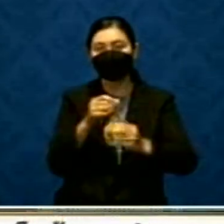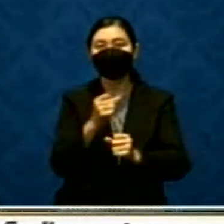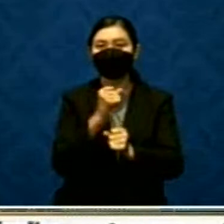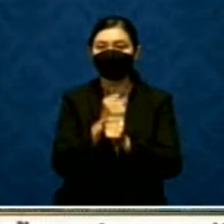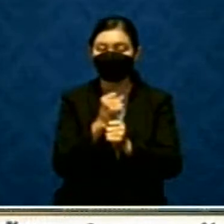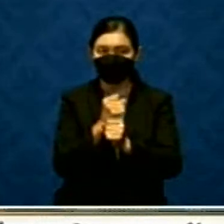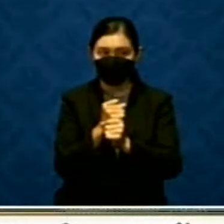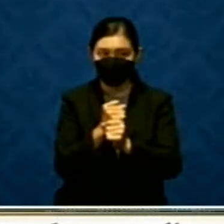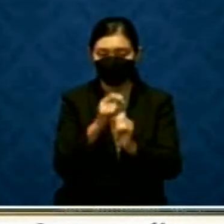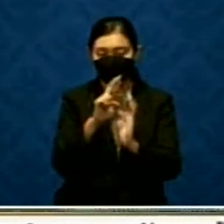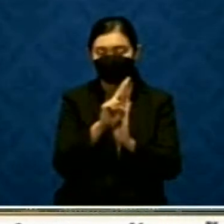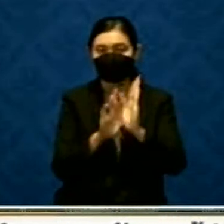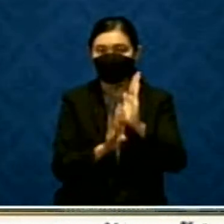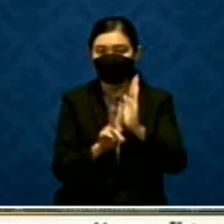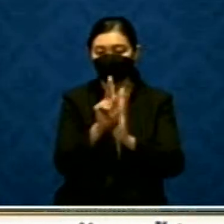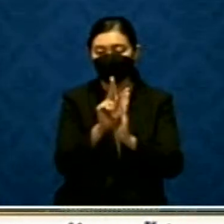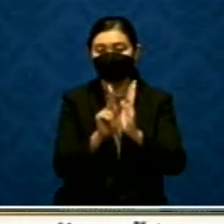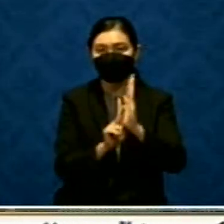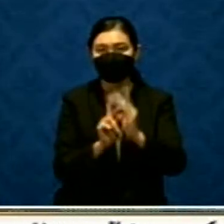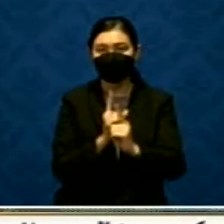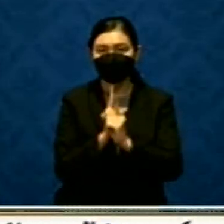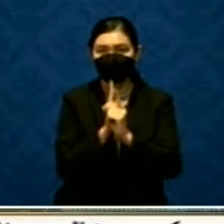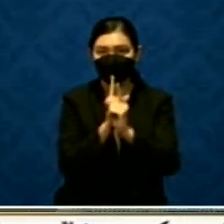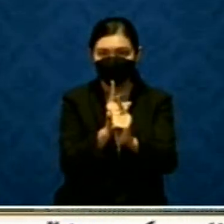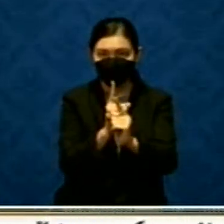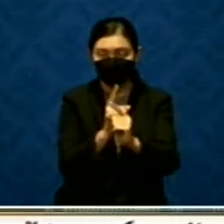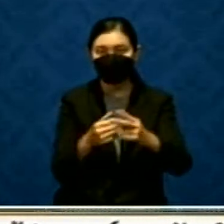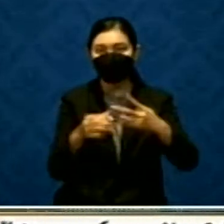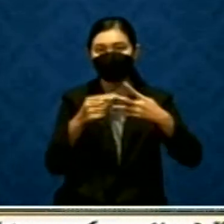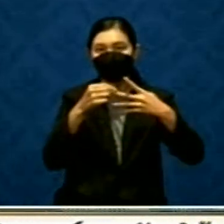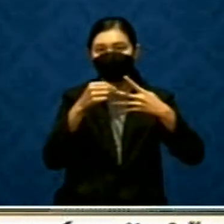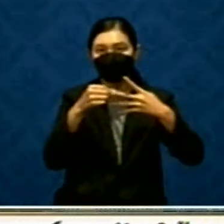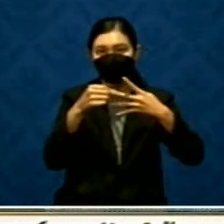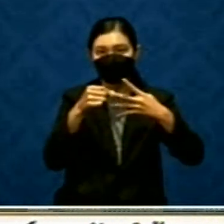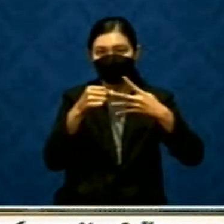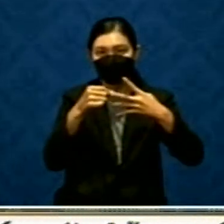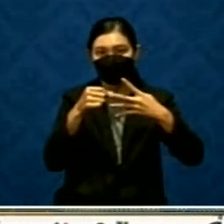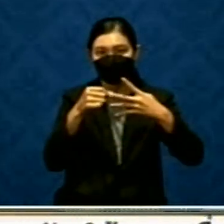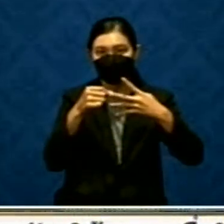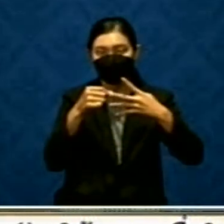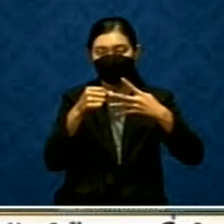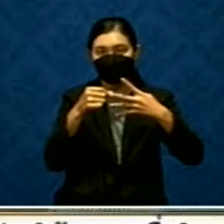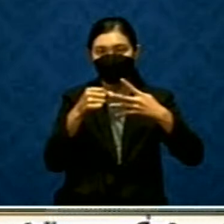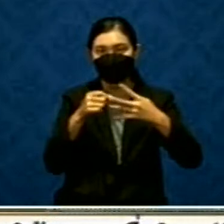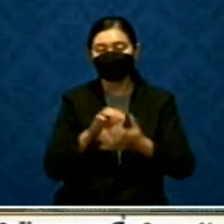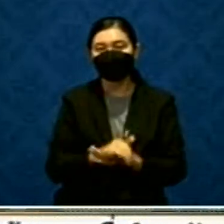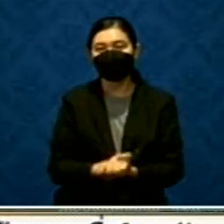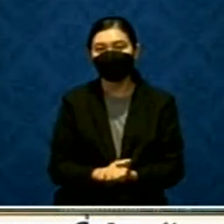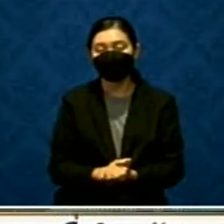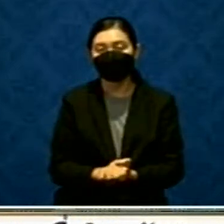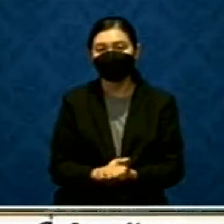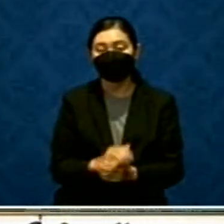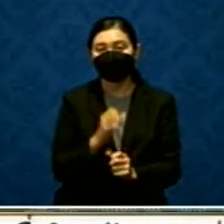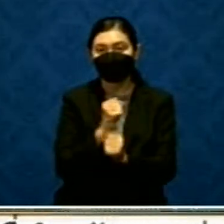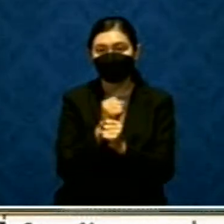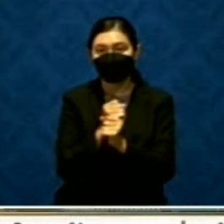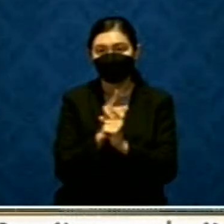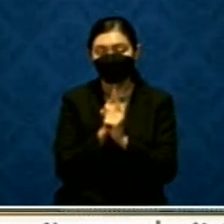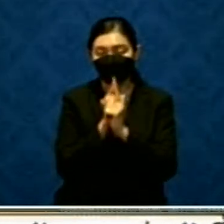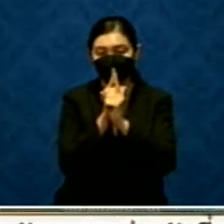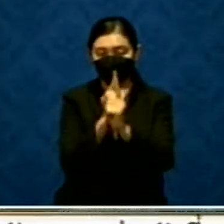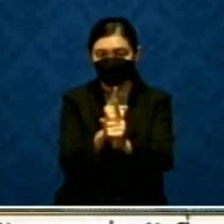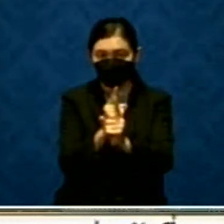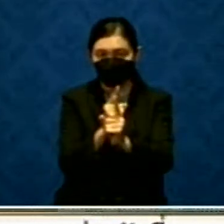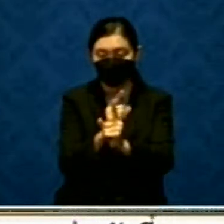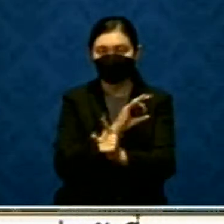ปตามระเบียบกฎหมาย2ต้องปฏิบัติงานให้เป็นไปตามมติของคณะรัฐมนตรีนะครับ3